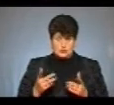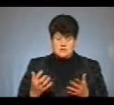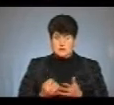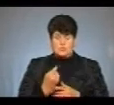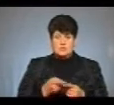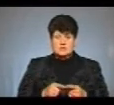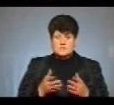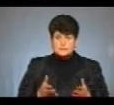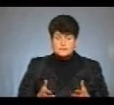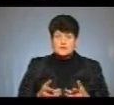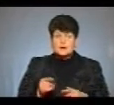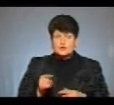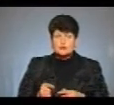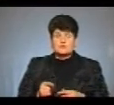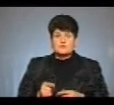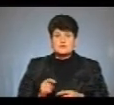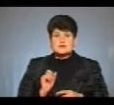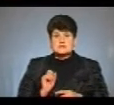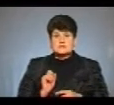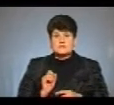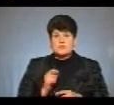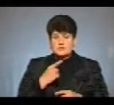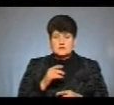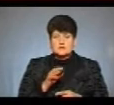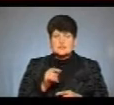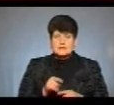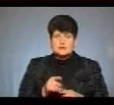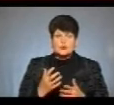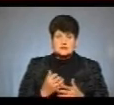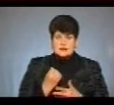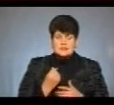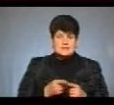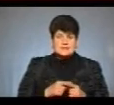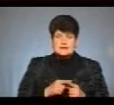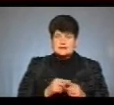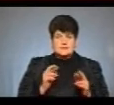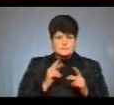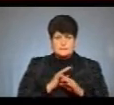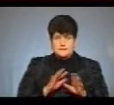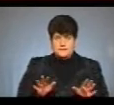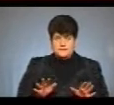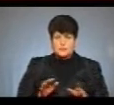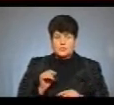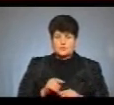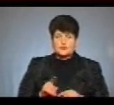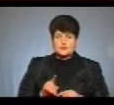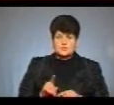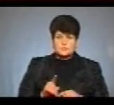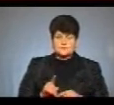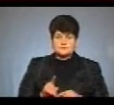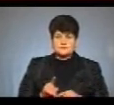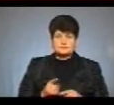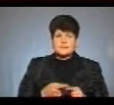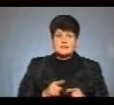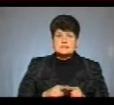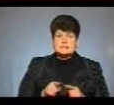Тому звинувачувати когось, що ці речі не були знайдені, думаю, це абсолютно нелогічно, тому що, ну,